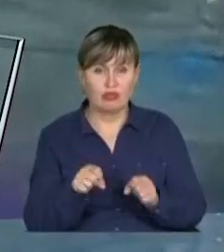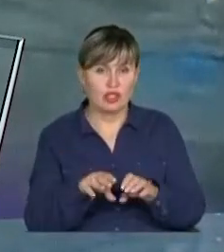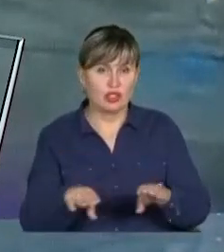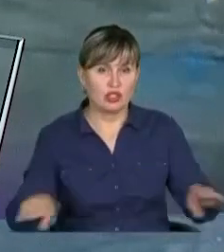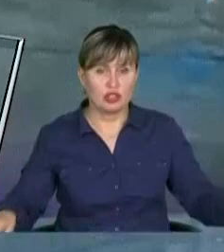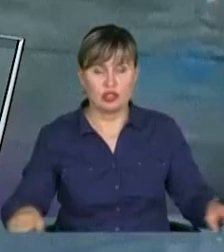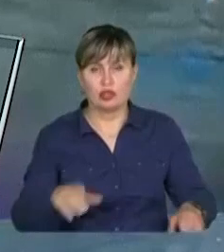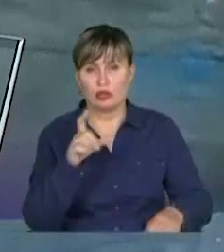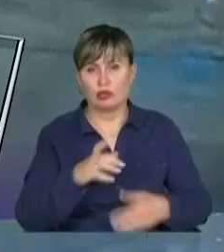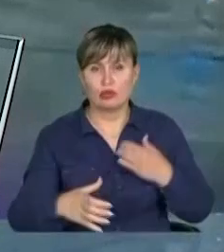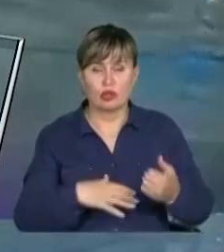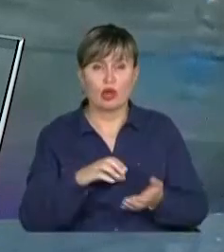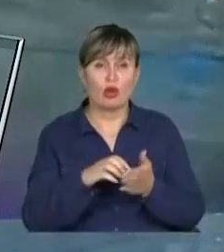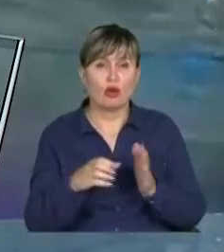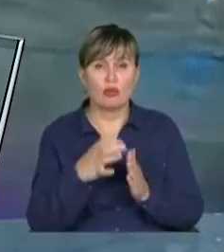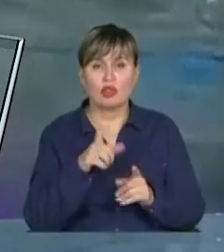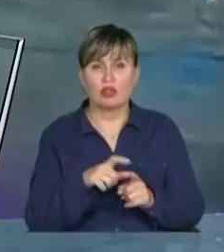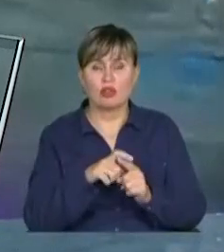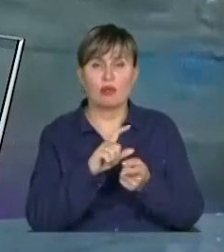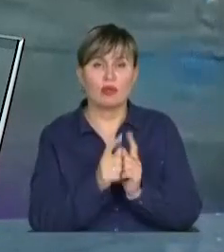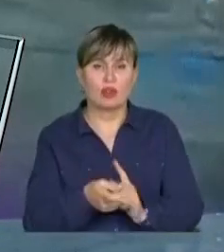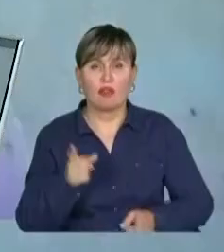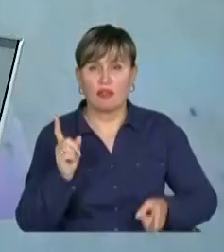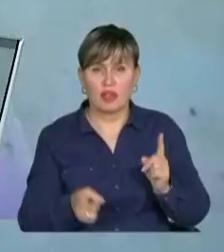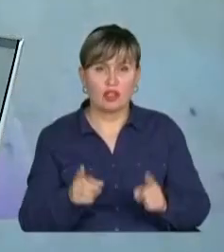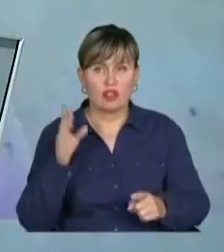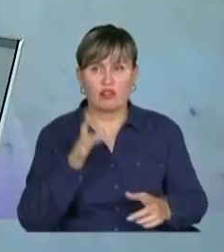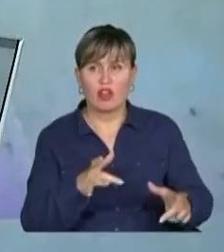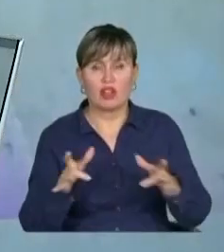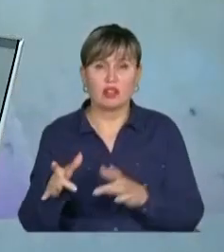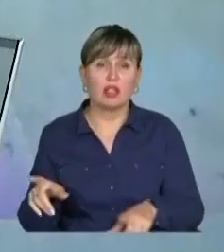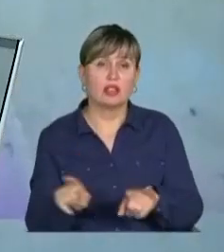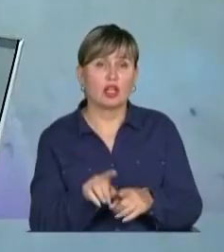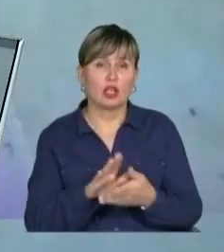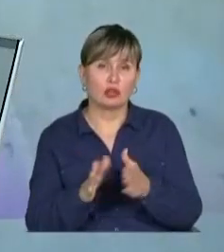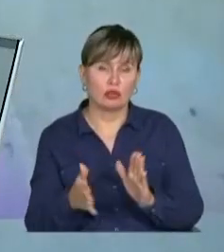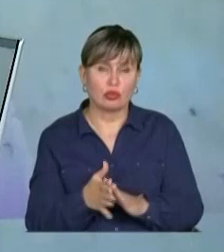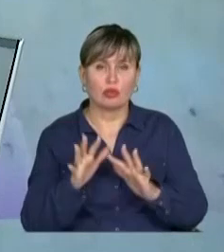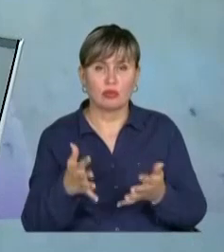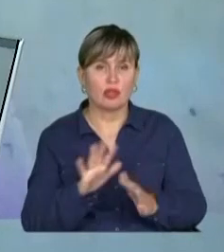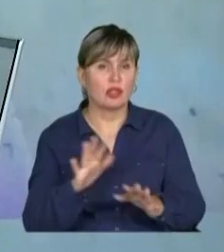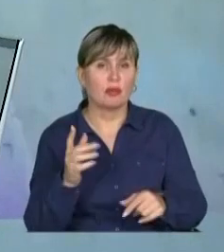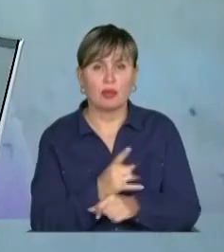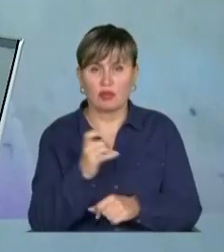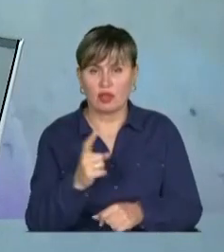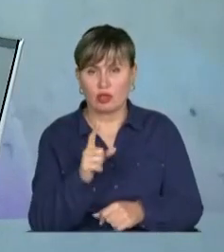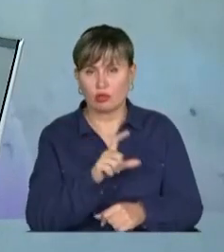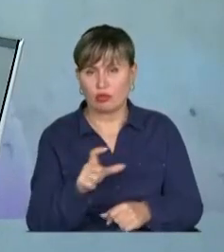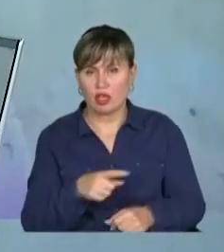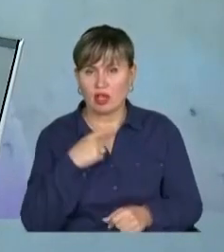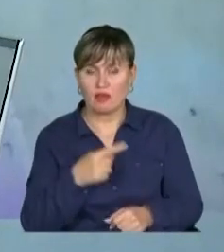обеспокоенные жители. Комнаты, по их словам, превратились в настоящие озера. И такая ситуация происходит не впервые, сетуют